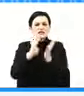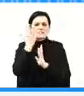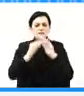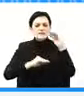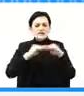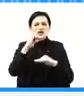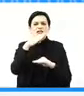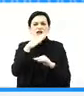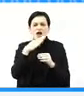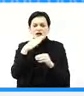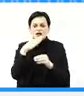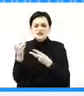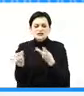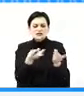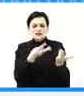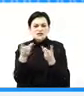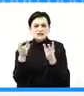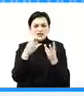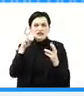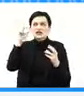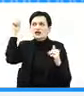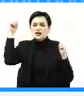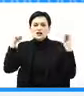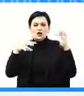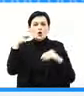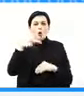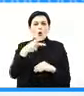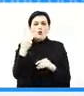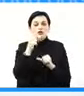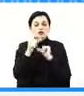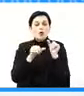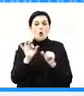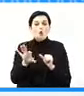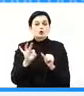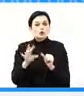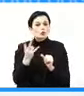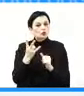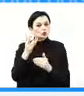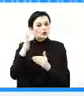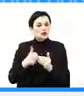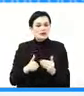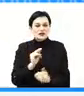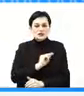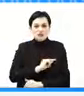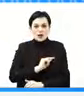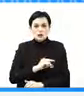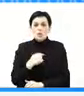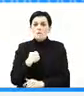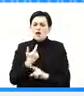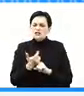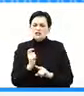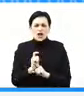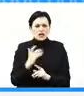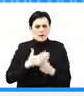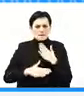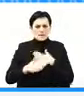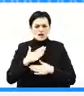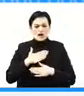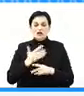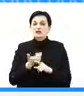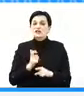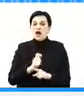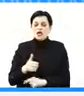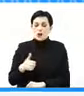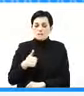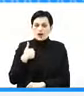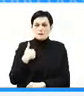სარწყავი სისტემებით, განათებებით 2021 წლის ოქტომბერში უნდა დამთავრდეს სამუშაოები. მე ძალიან მიხარია და ძალიან